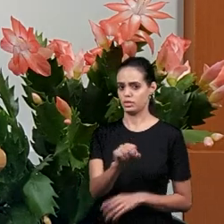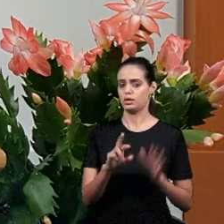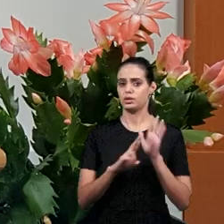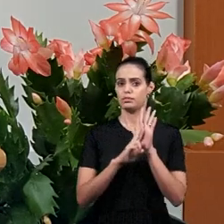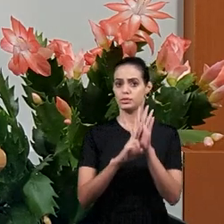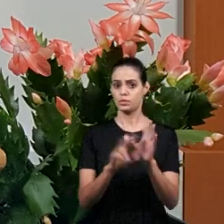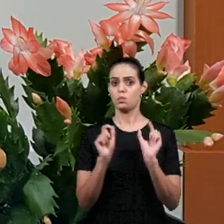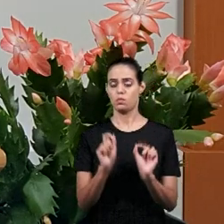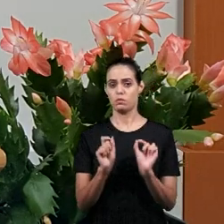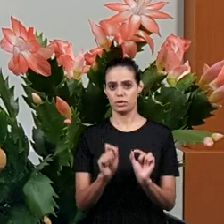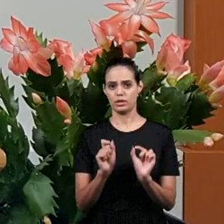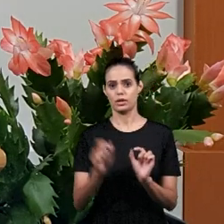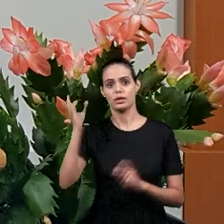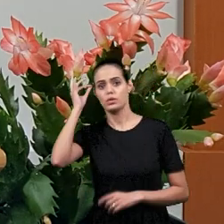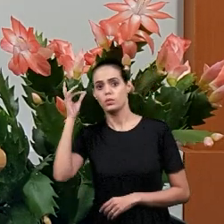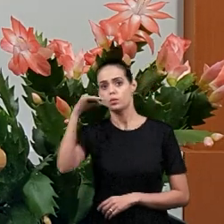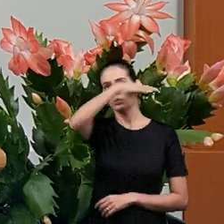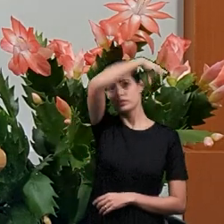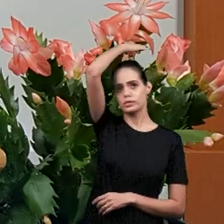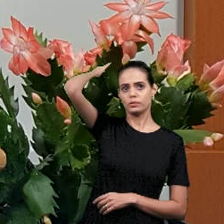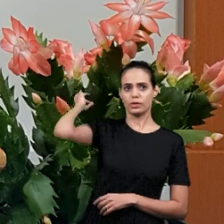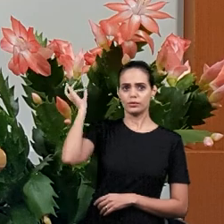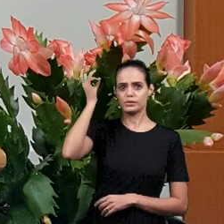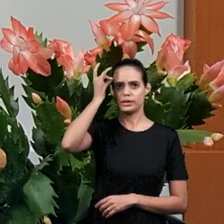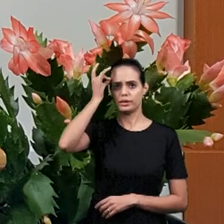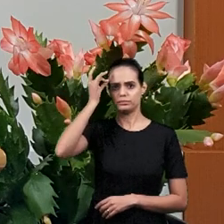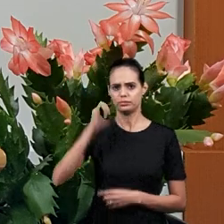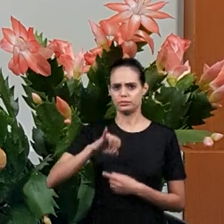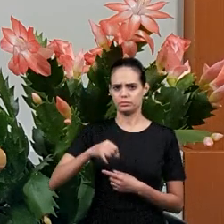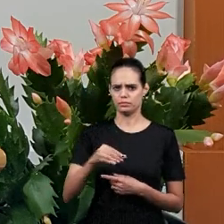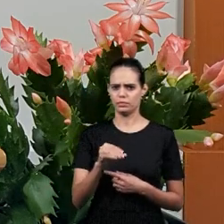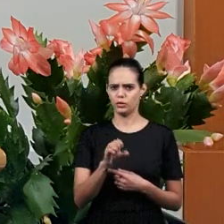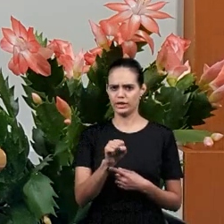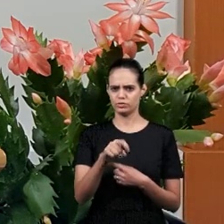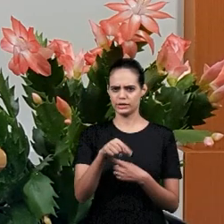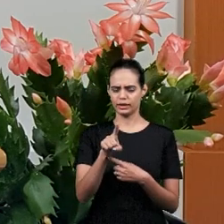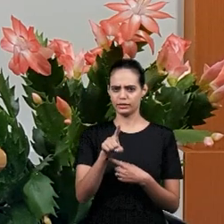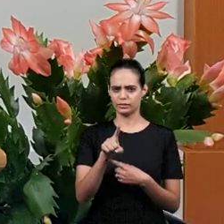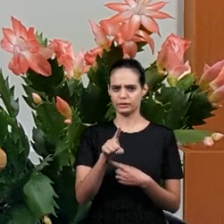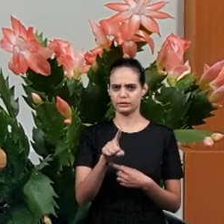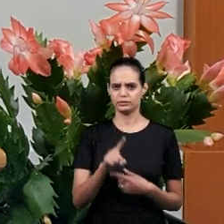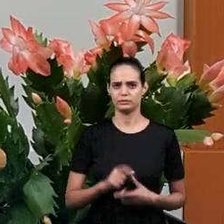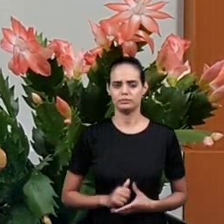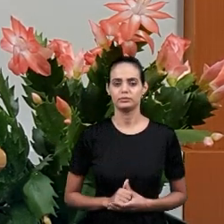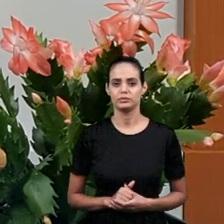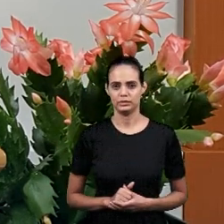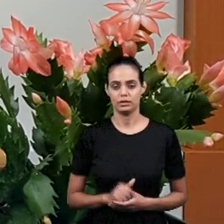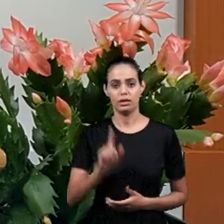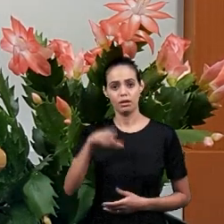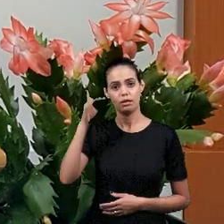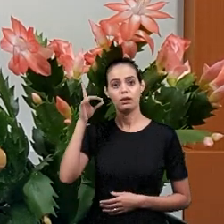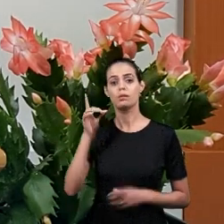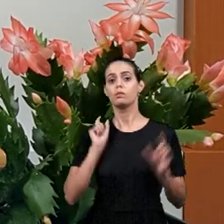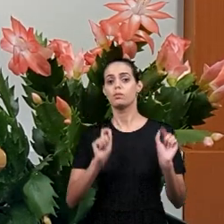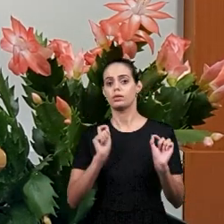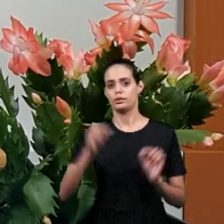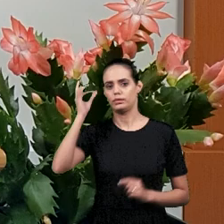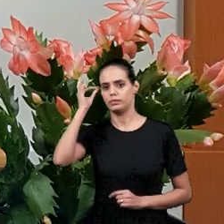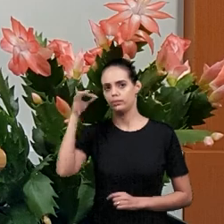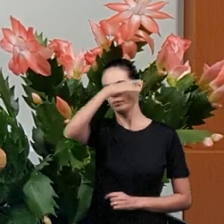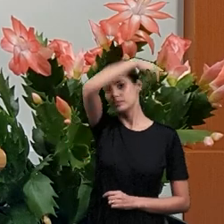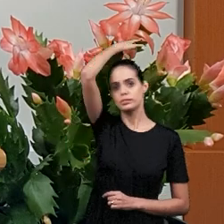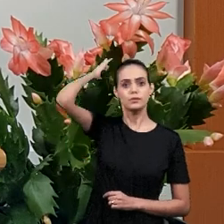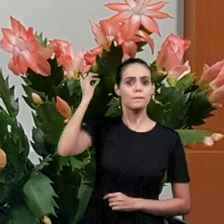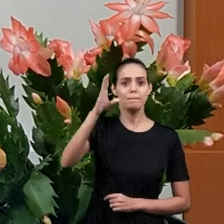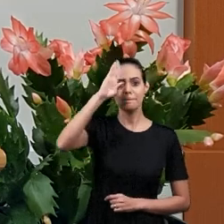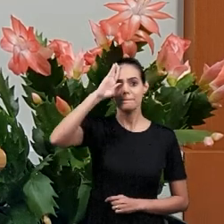voir Joseph Bassebet, Espírito Santo. Voyez bien, les principaux des capitaines.